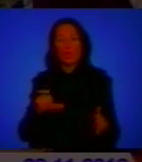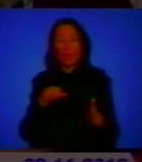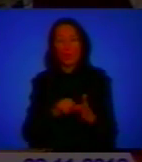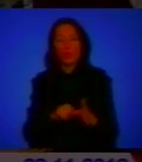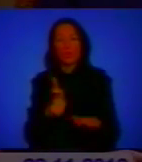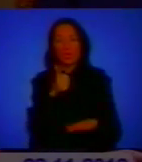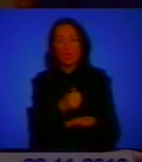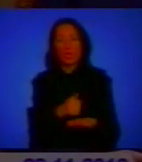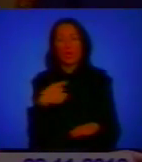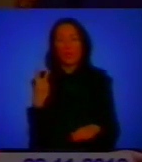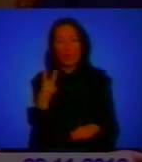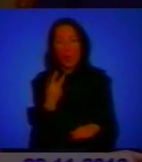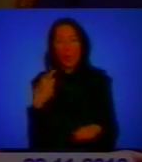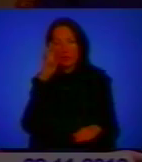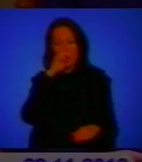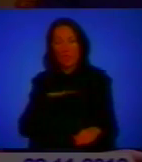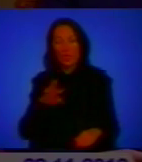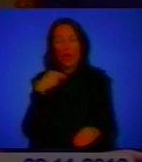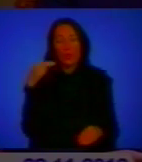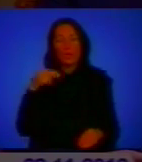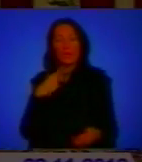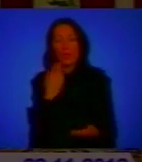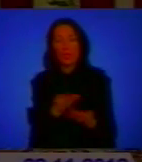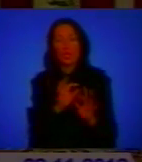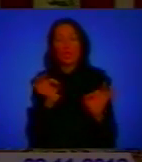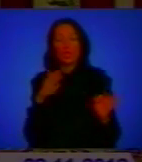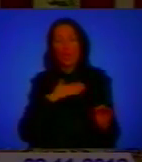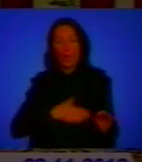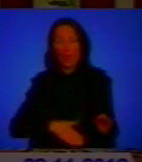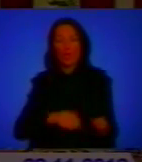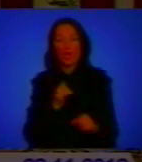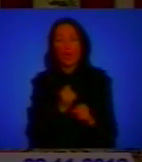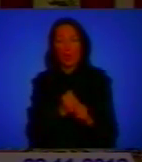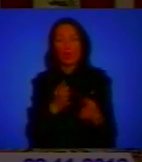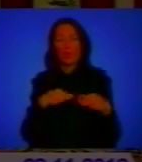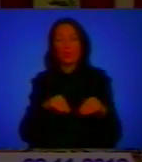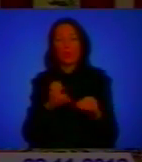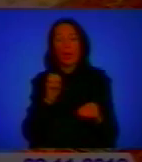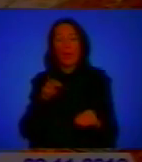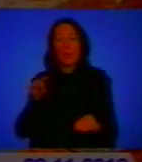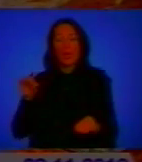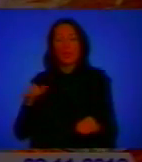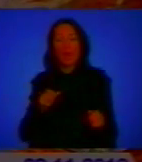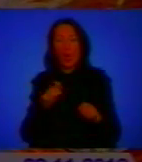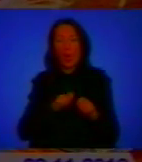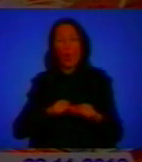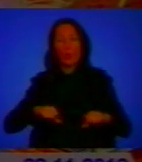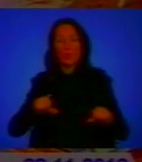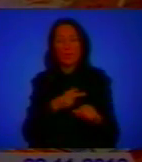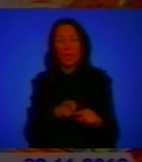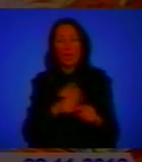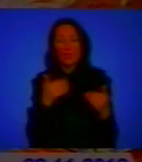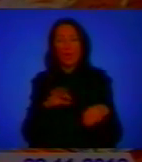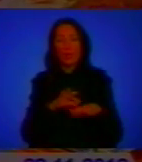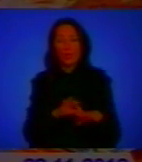держав. Президенти висловили задоволення результатами роботи спільної українсько-еміратської комісії з торговельно-економічного співробітництва, яка вже провела